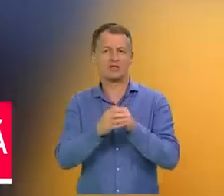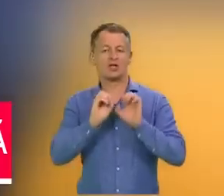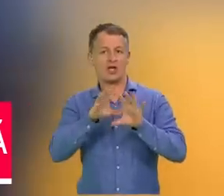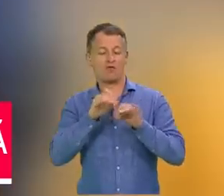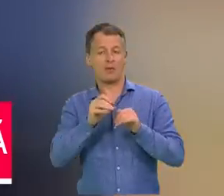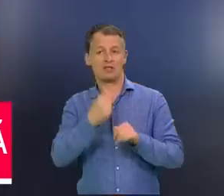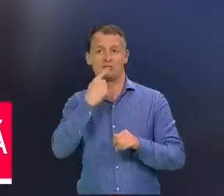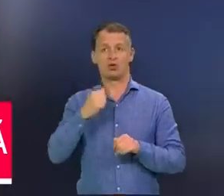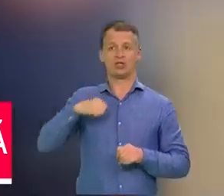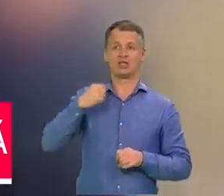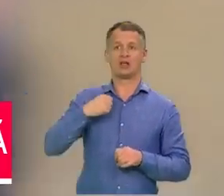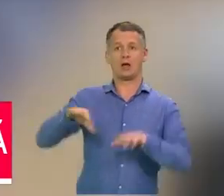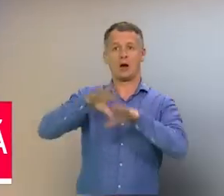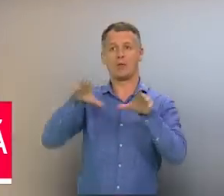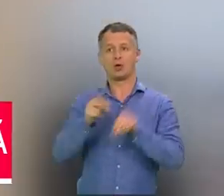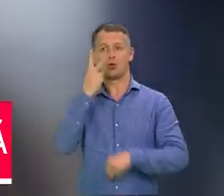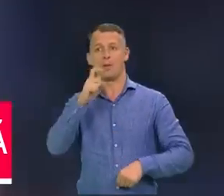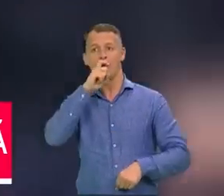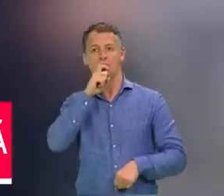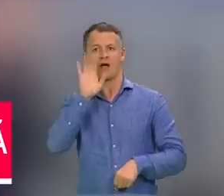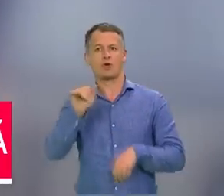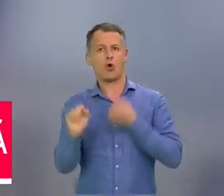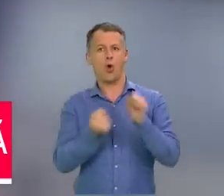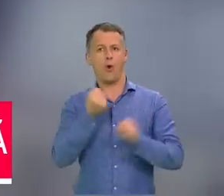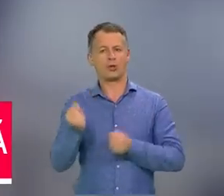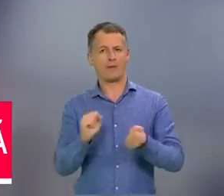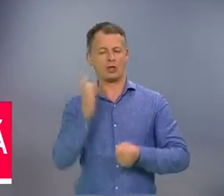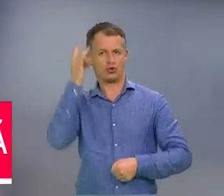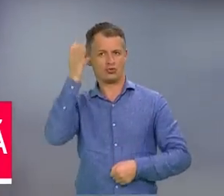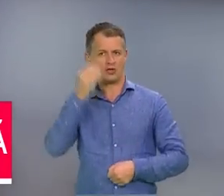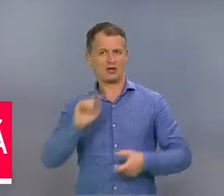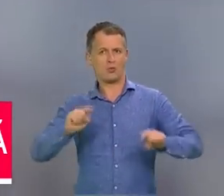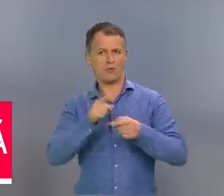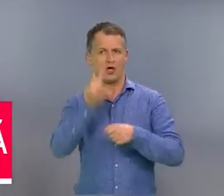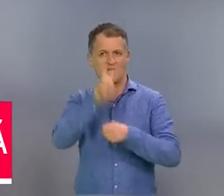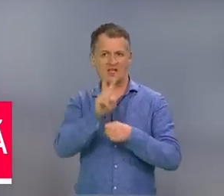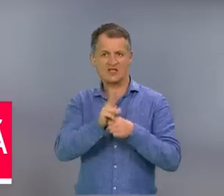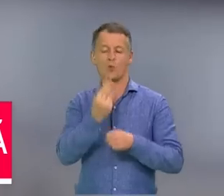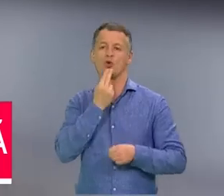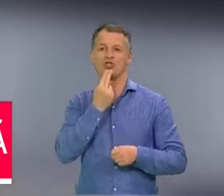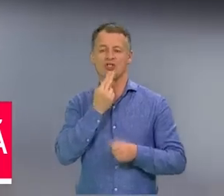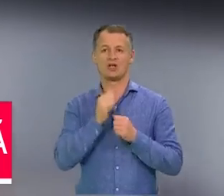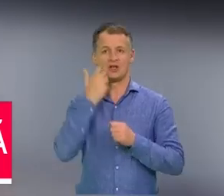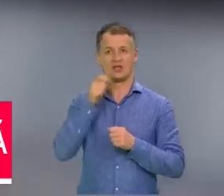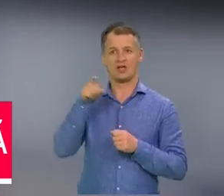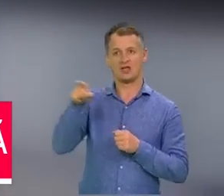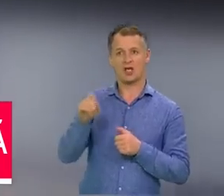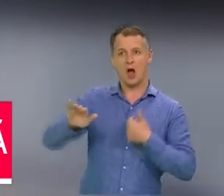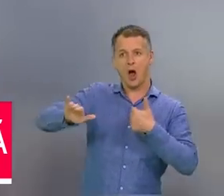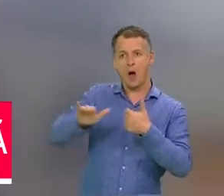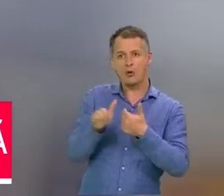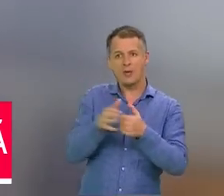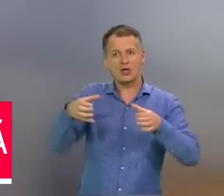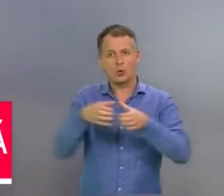Surse din anchetă spun că tânăra era însoțită de doi băieți și ar fi avut un comportament ciudat care le-a atras atenția polițiștilor. Când aceștia